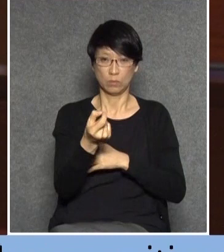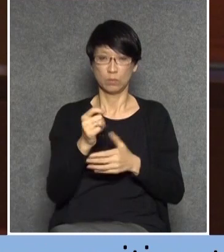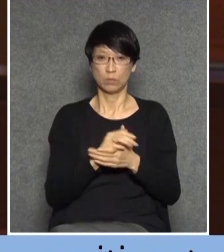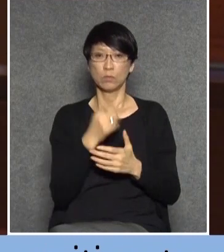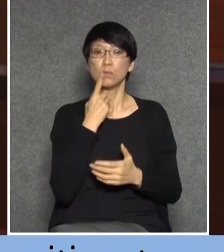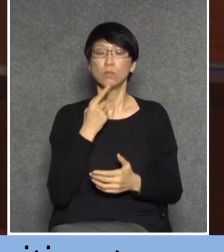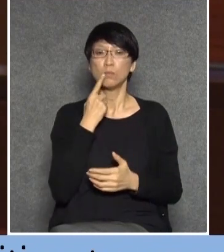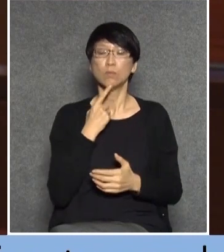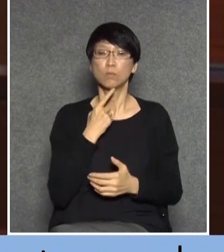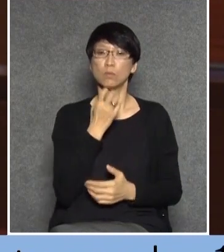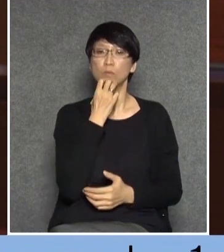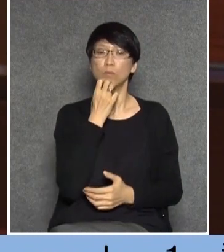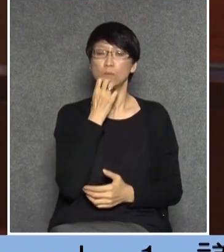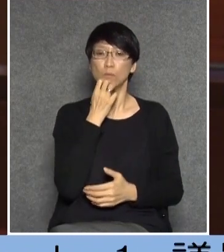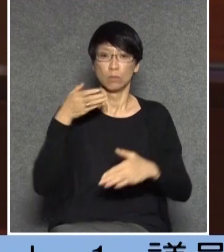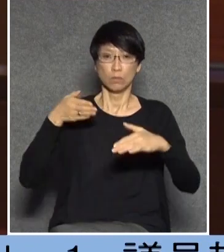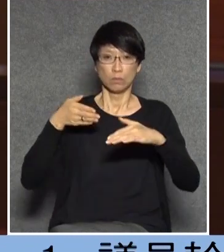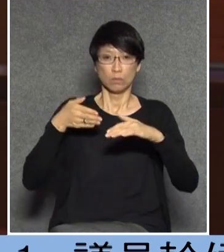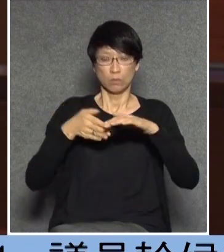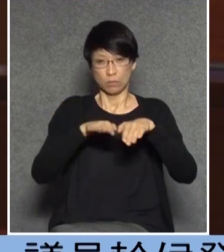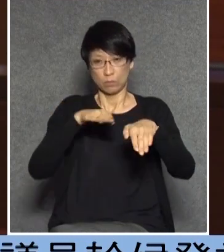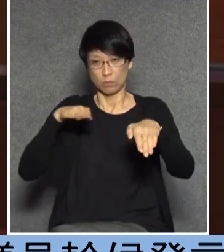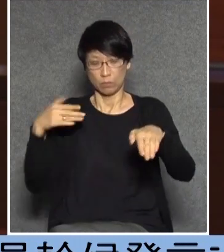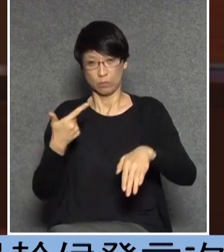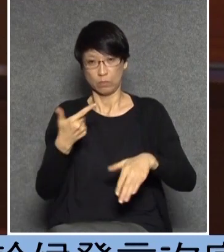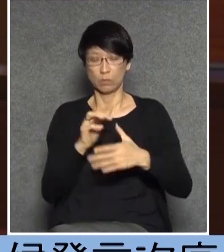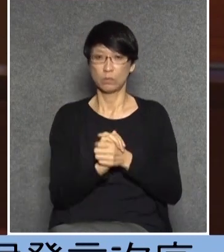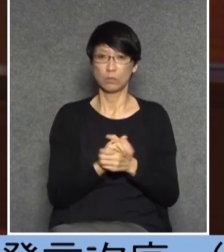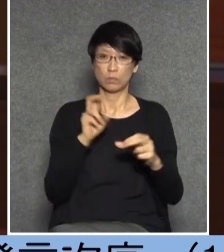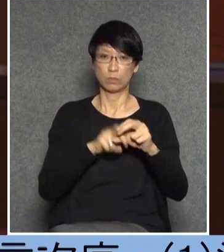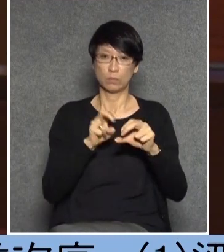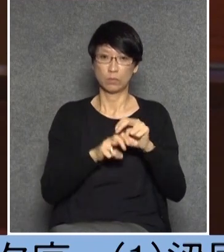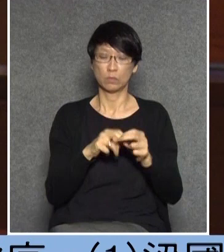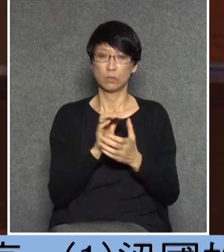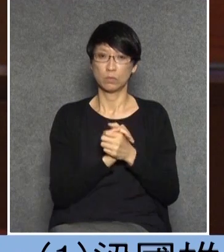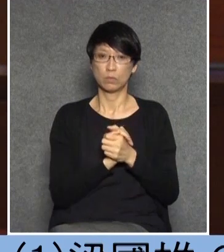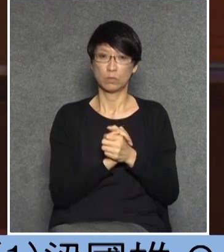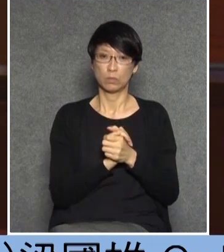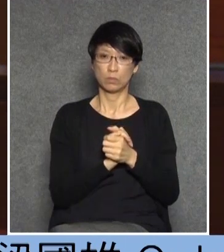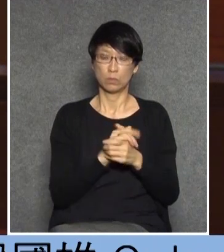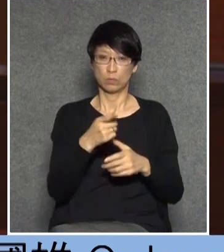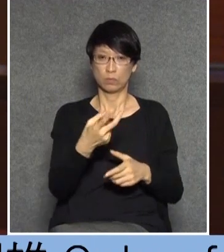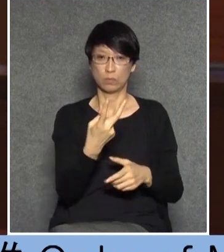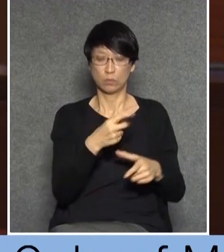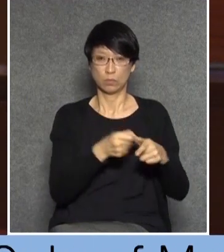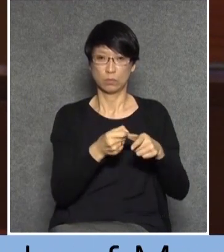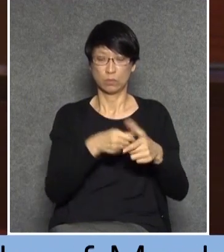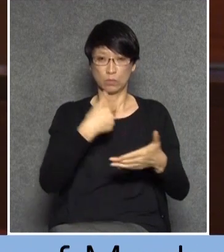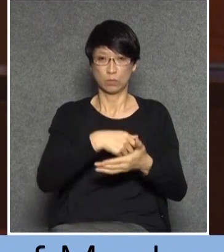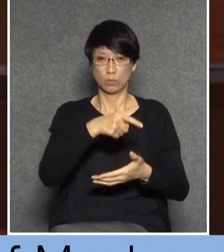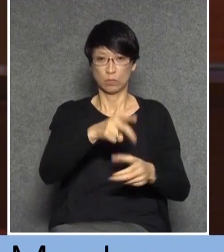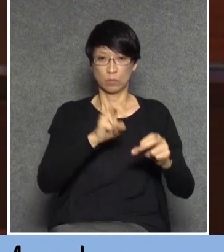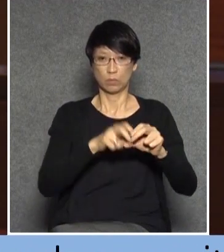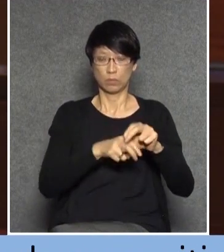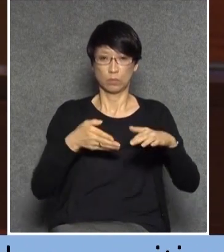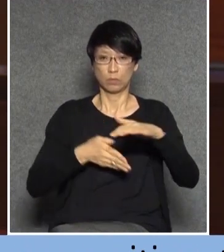塞，特區政府一直不肯向持有西隧的港通中信和嘉里回購西隧，任由西隧繼續